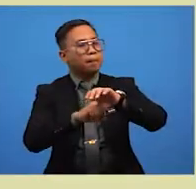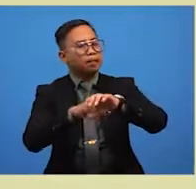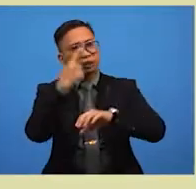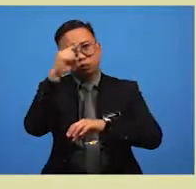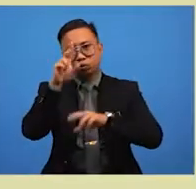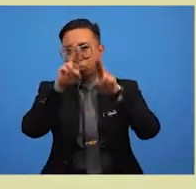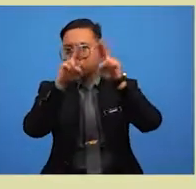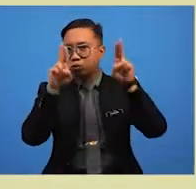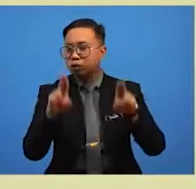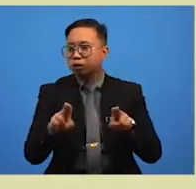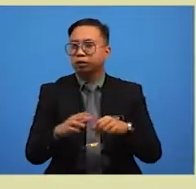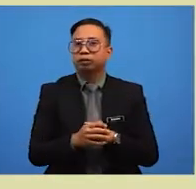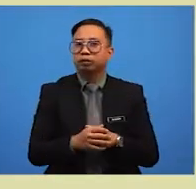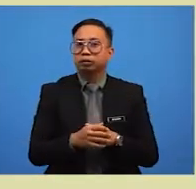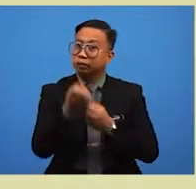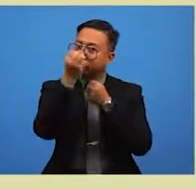uji minda. Bersedia?